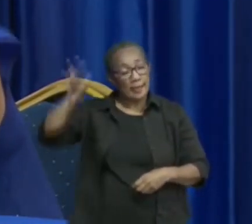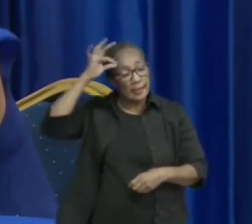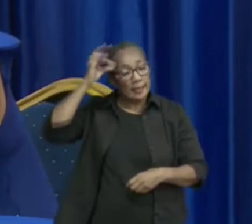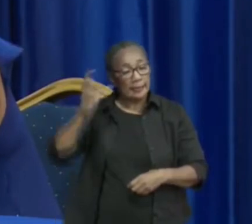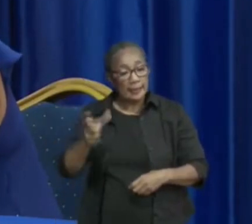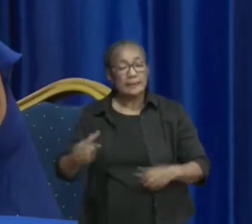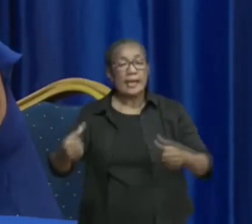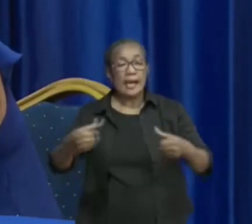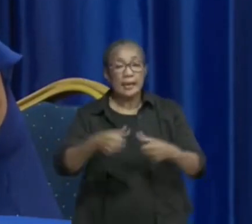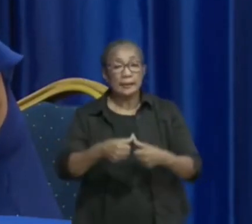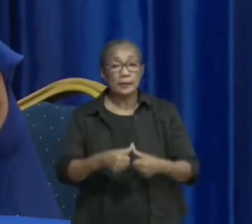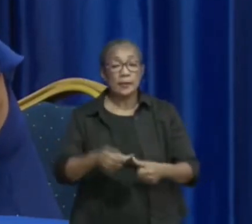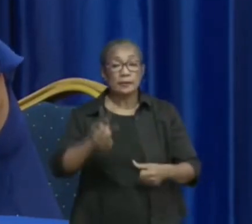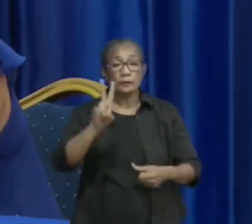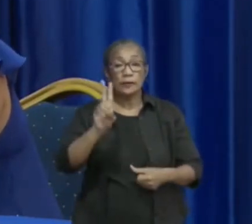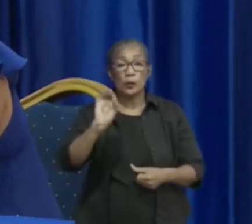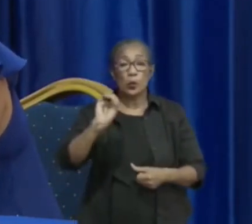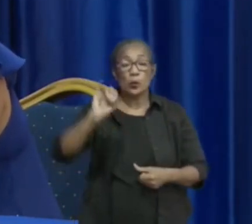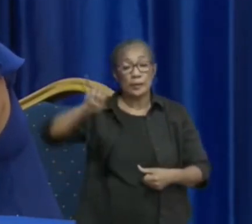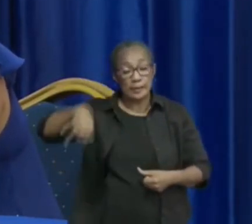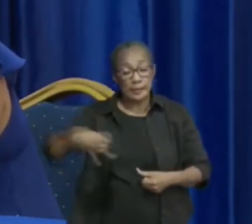aangepast. VOJ...